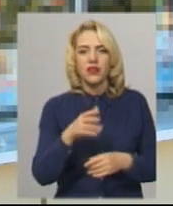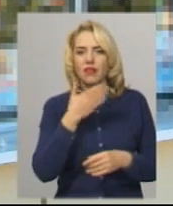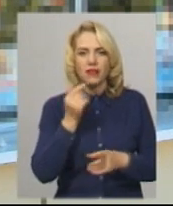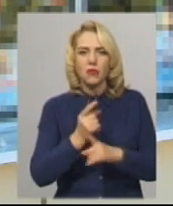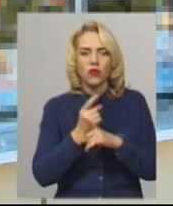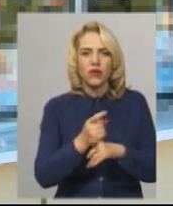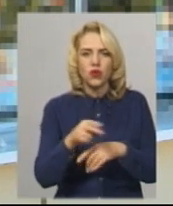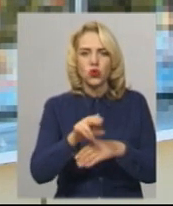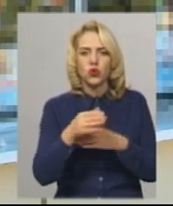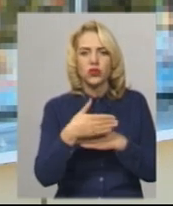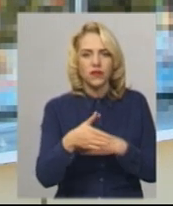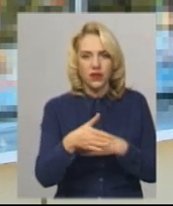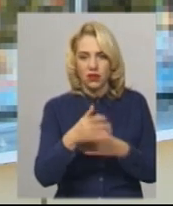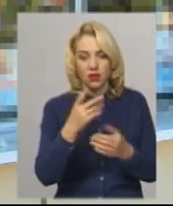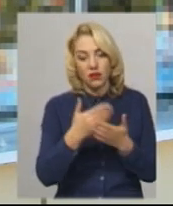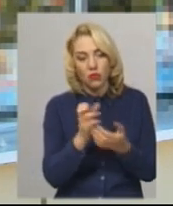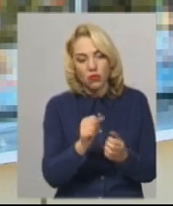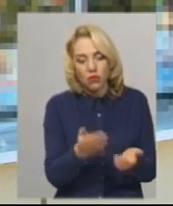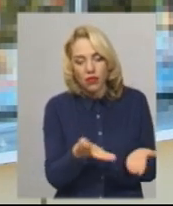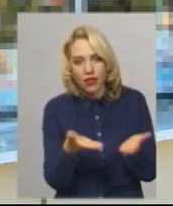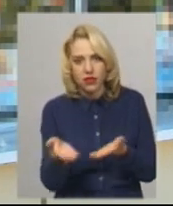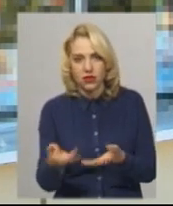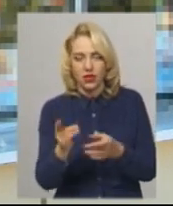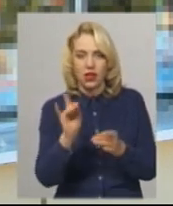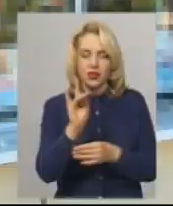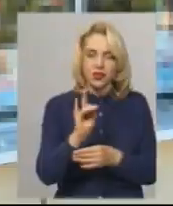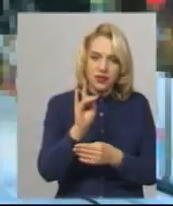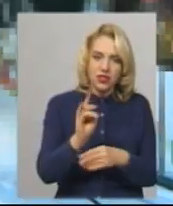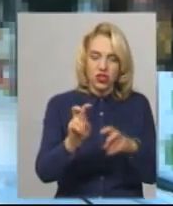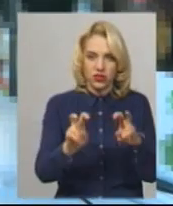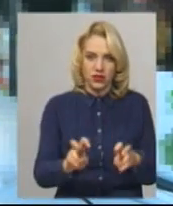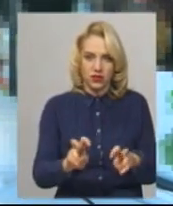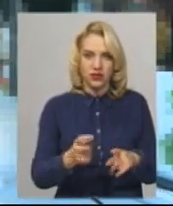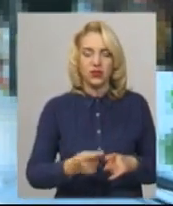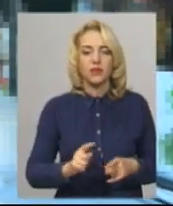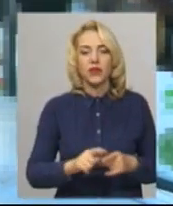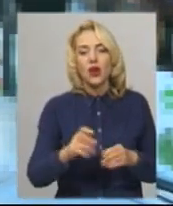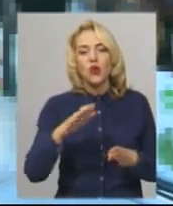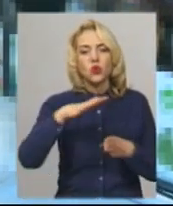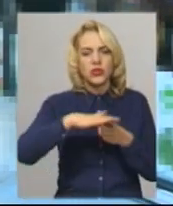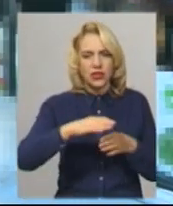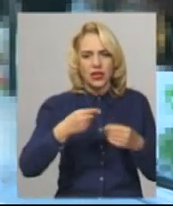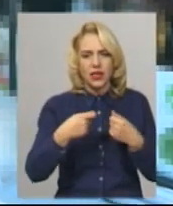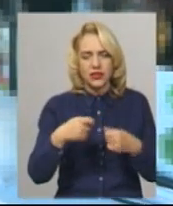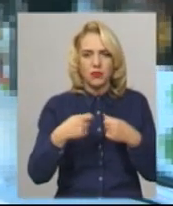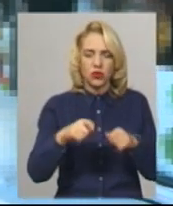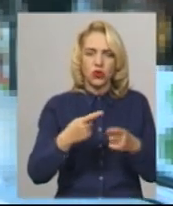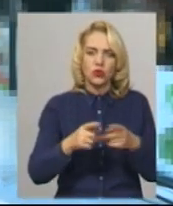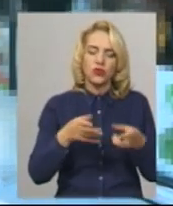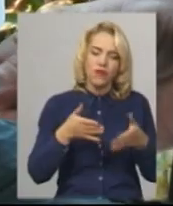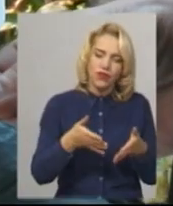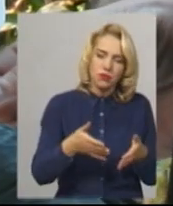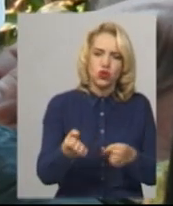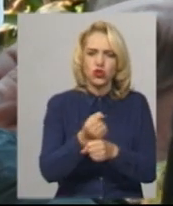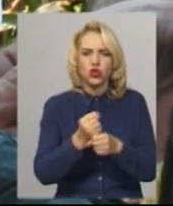не приложи тобі сісти біля стільчик чи там коло стільчика. У Ядці подружжя торгує випічкою, шоколадом та водою.